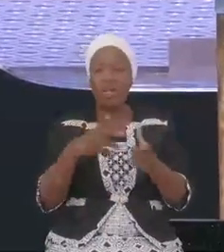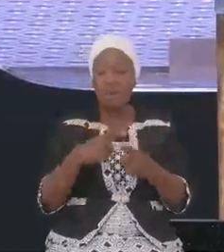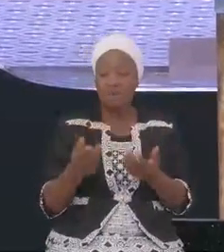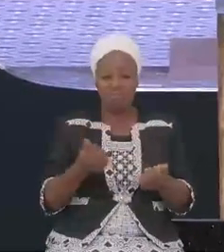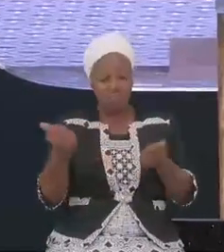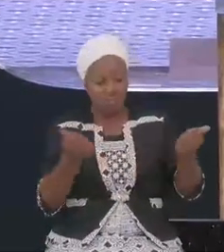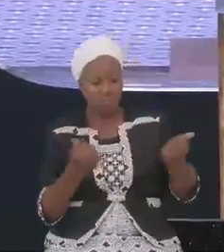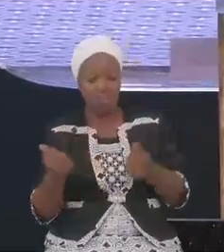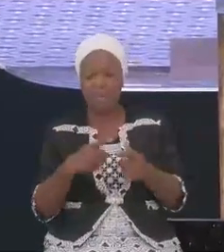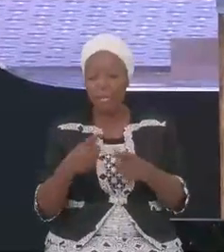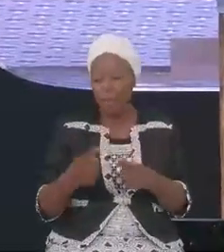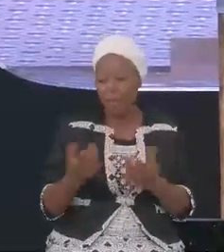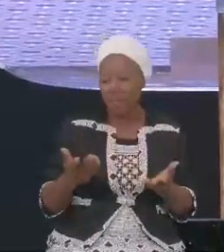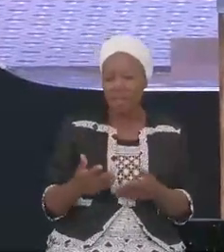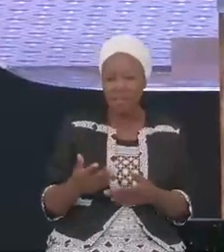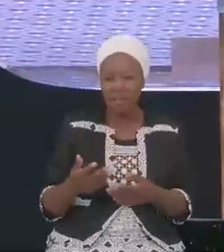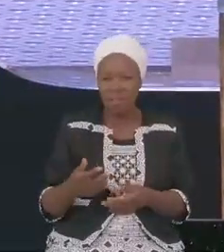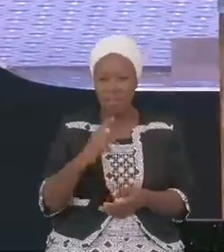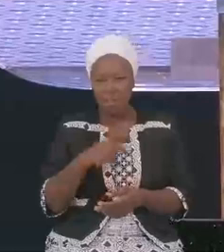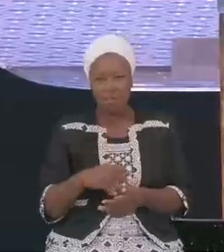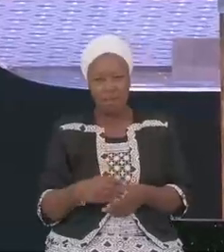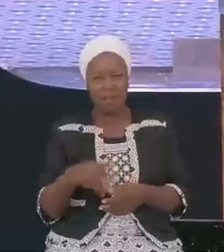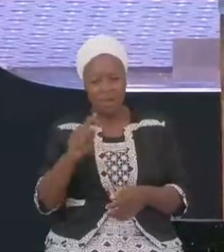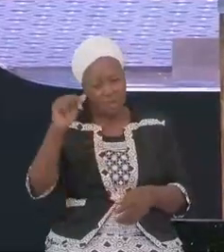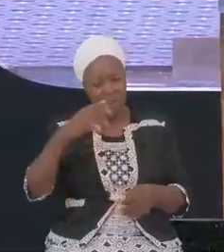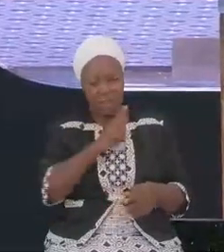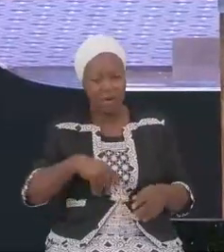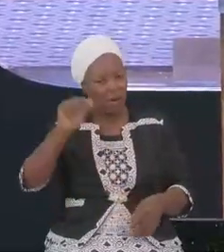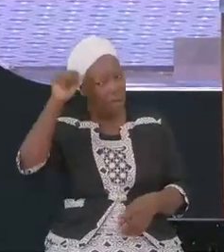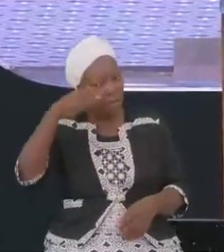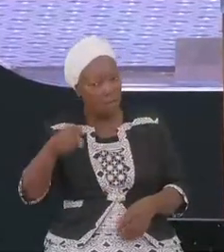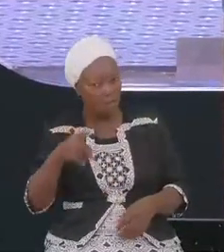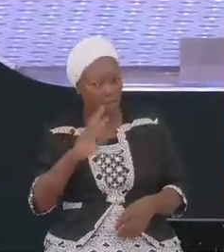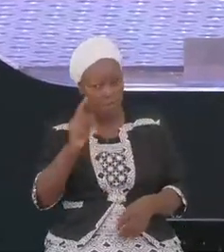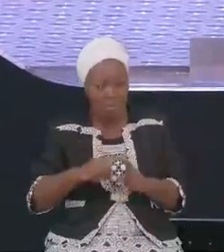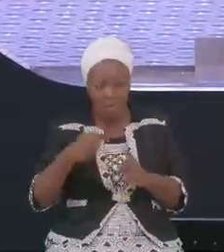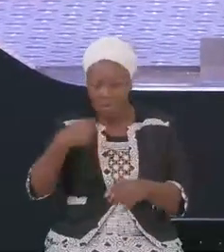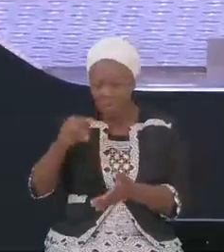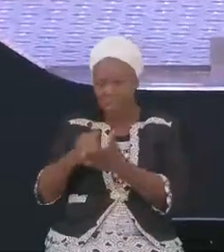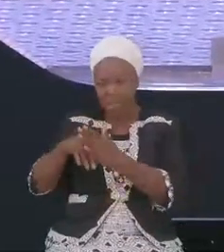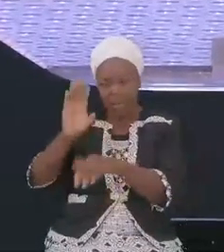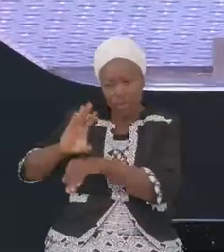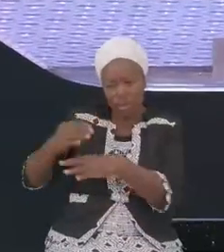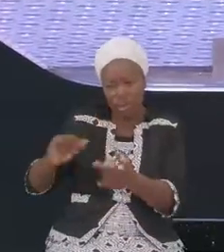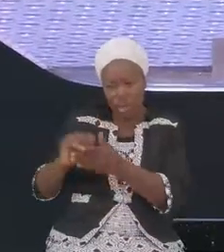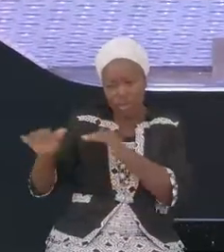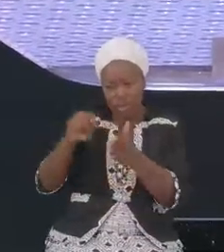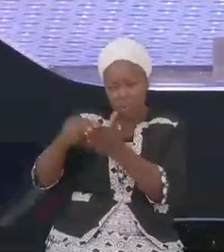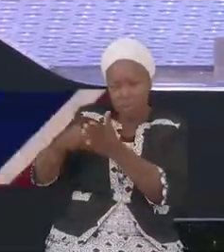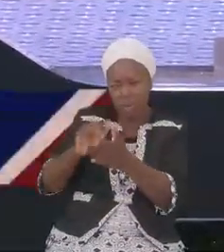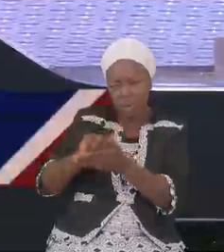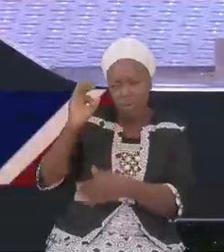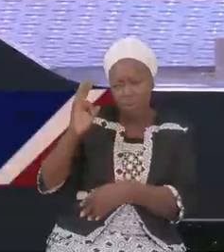quel que soit le moyen de transport, le Seigneur t'a rappelé ce que tu as dit, que tu feras ceci et cela. Et